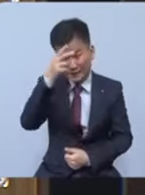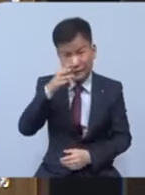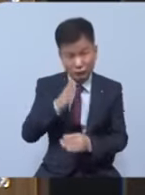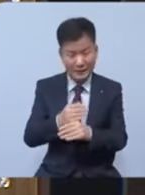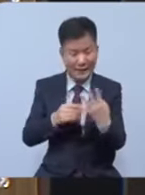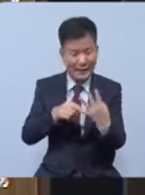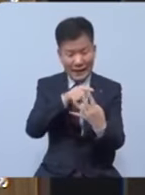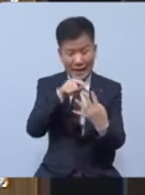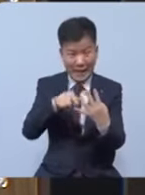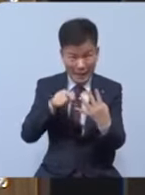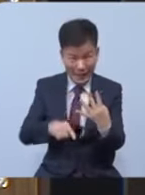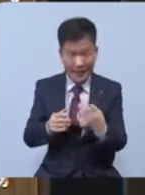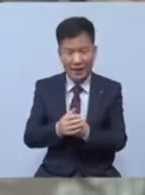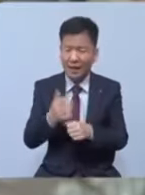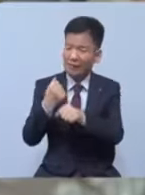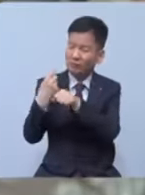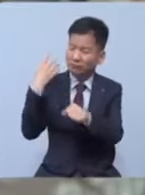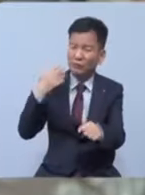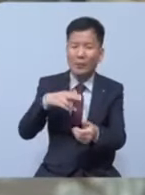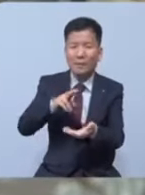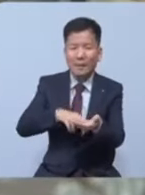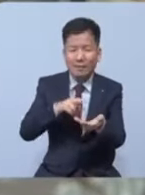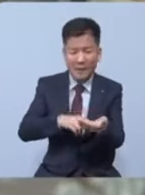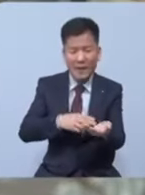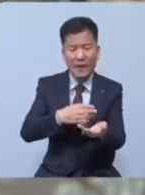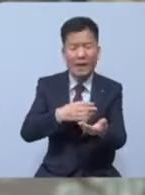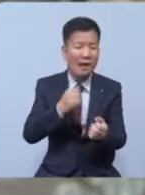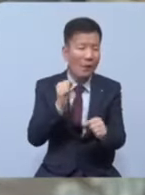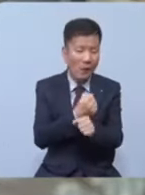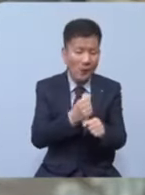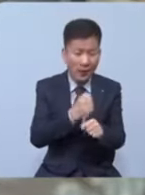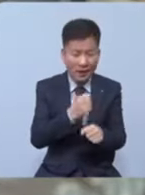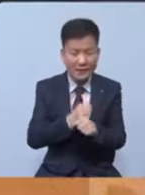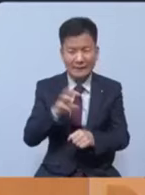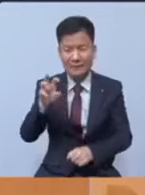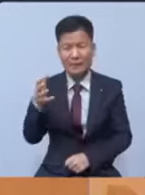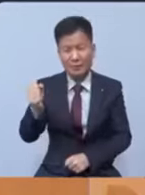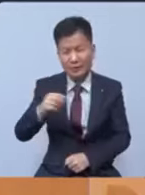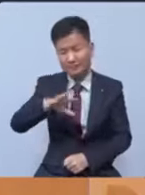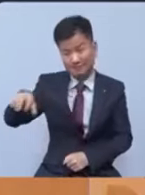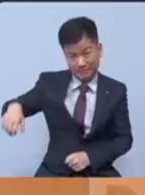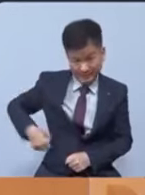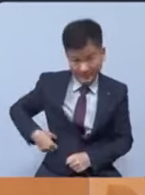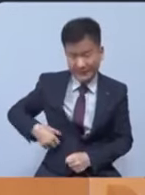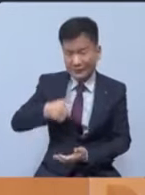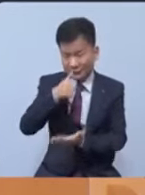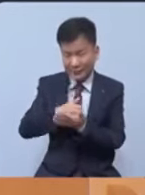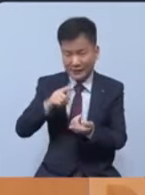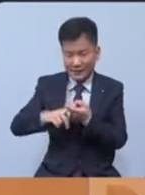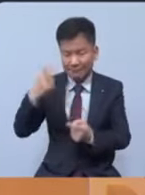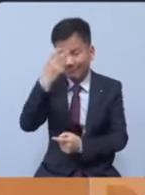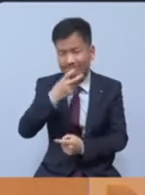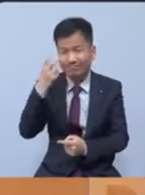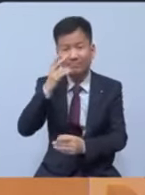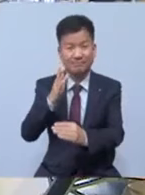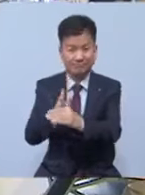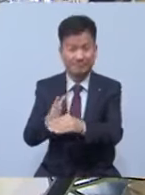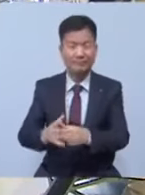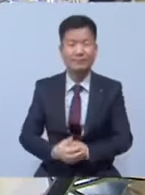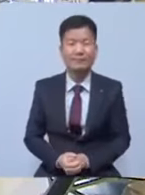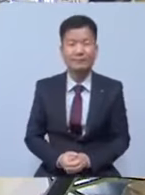가운데 네개 업체가 수년 동안 매출액을 조작해 임대료 30억 원을 돌렸다는 의혹에 대해 수사하고